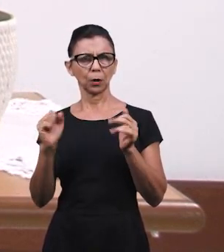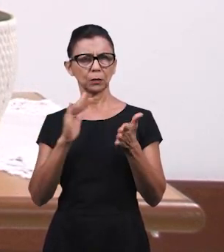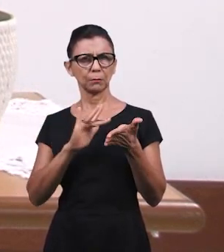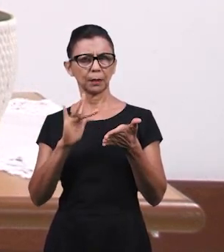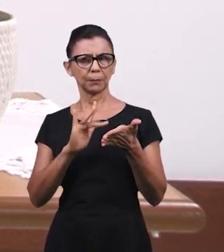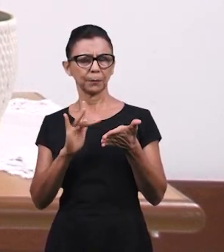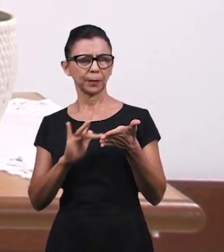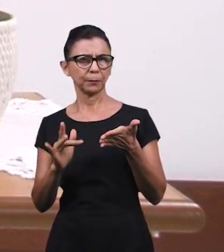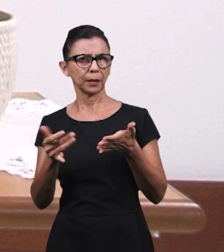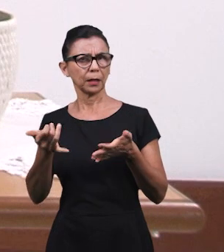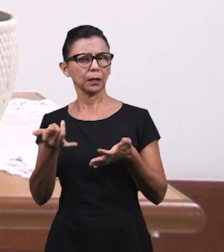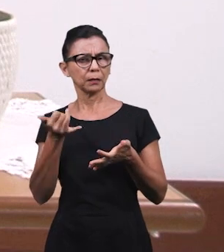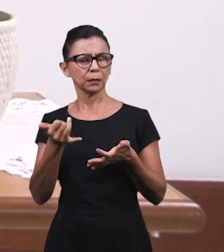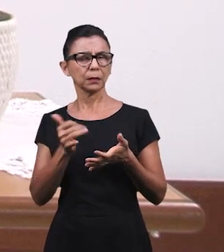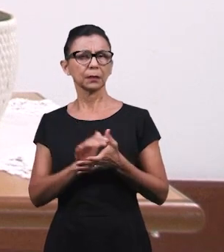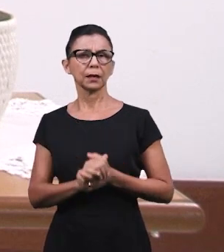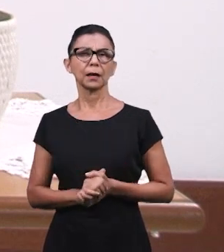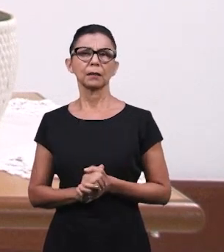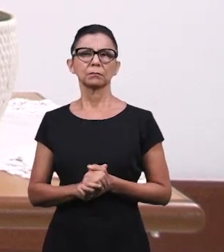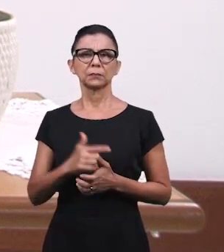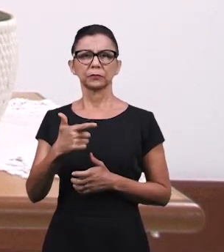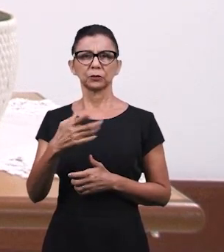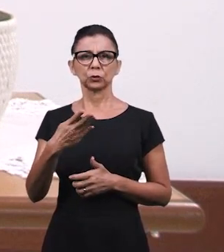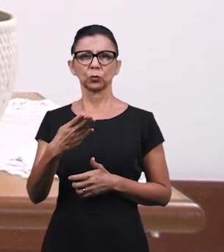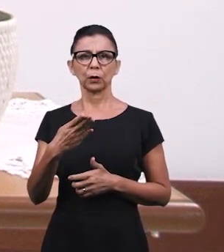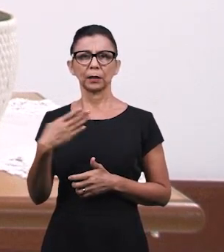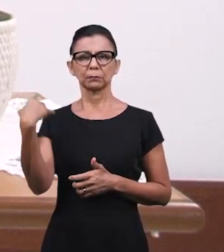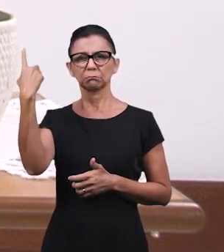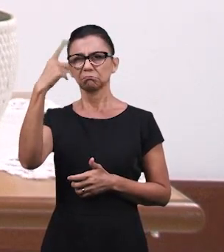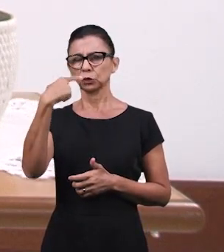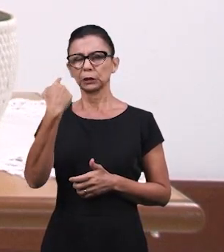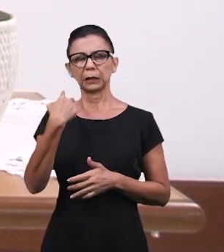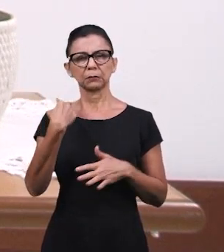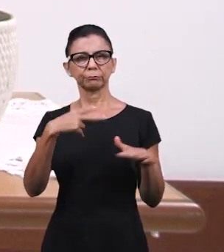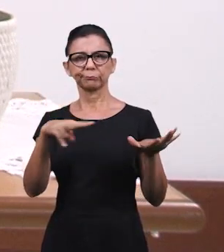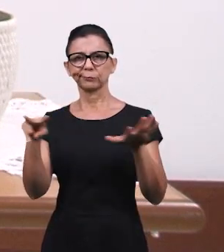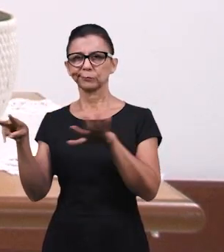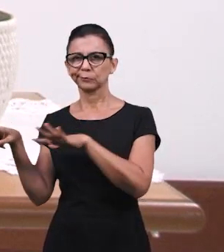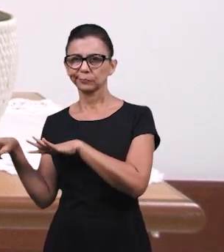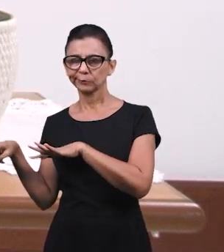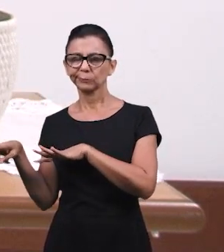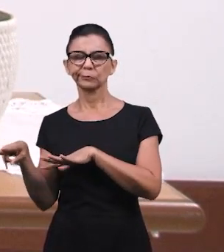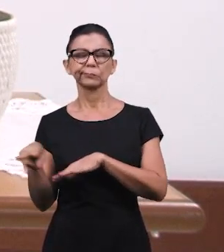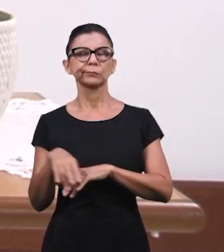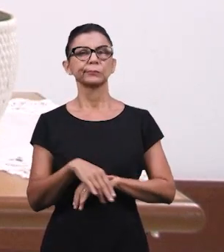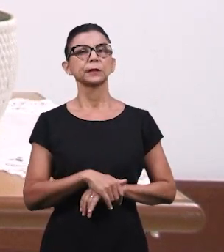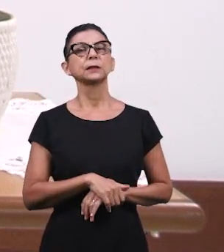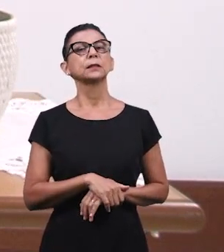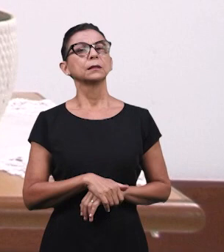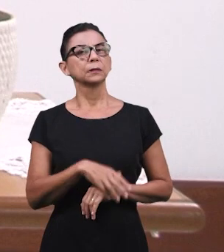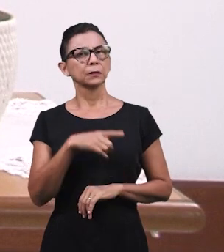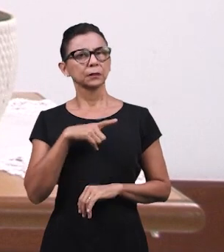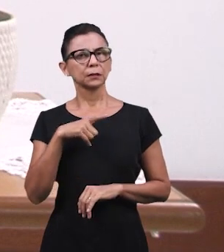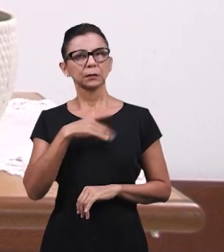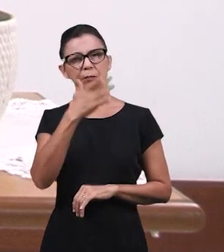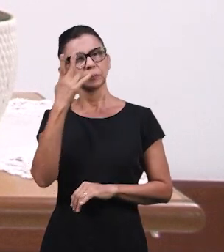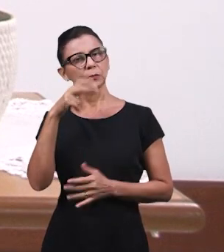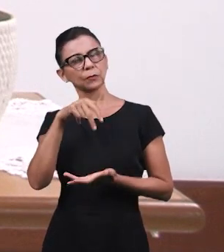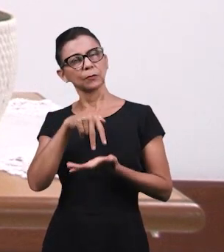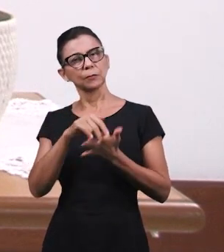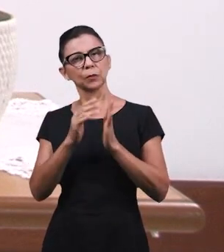те, кто пожелают обратиться к нам за молитвой и духовной помощью. пастора наши дежурят 24 часа в сутки,